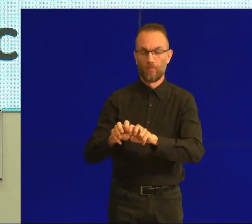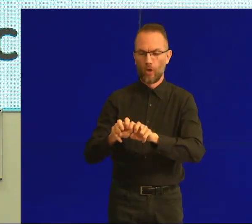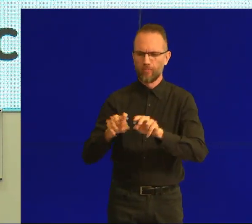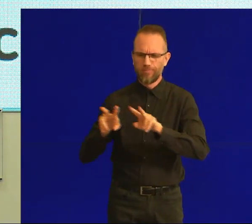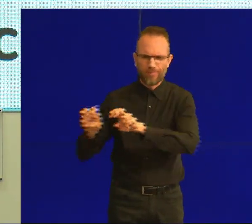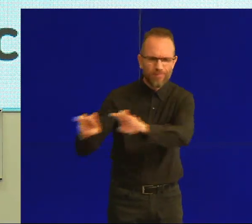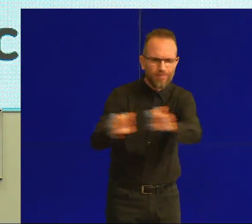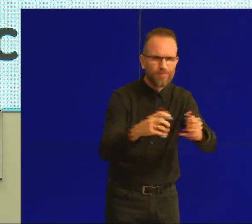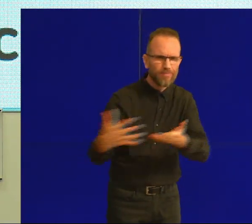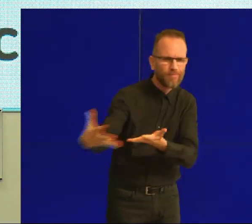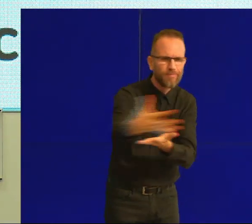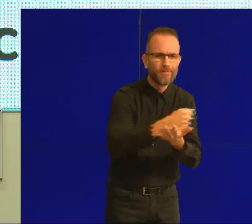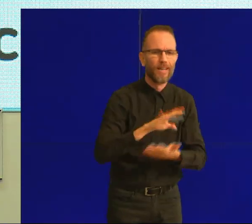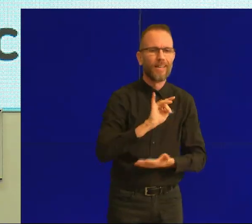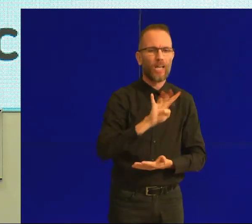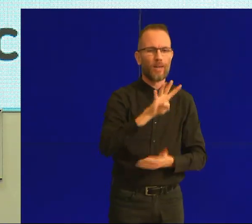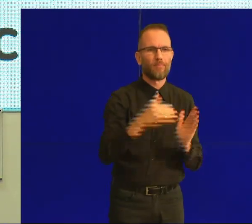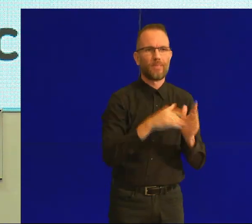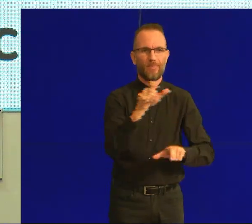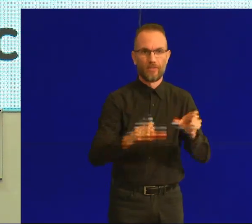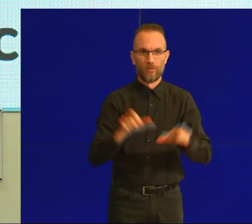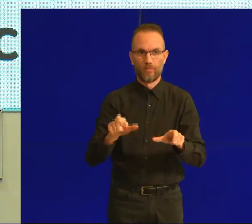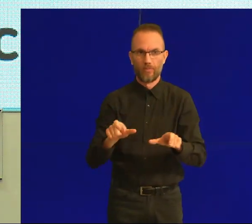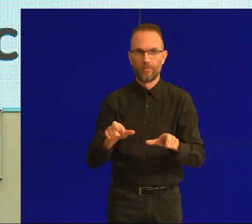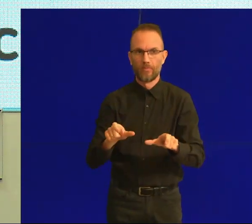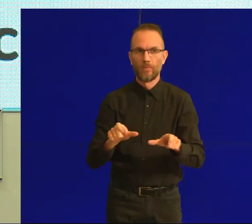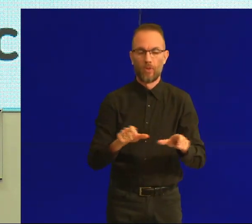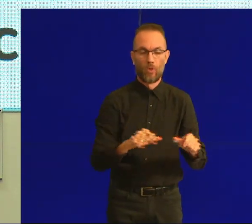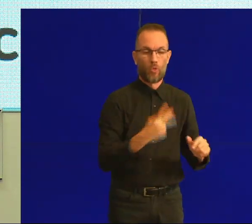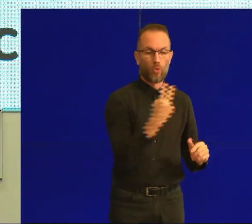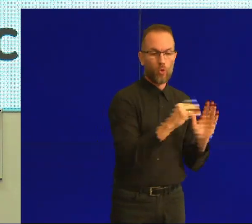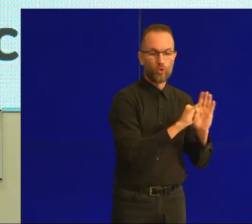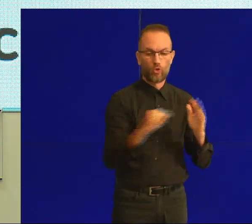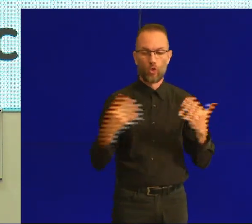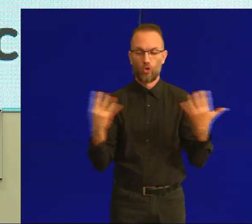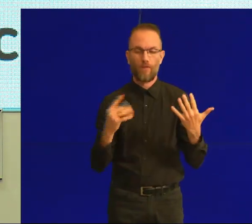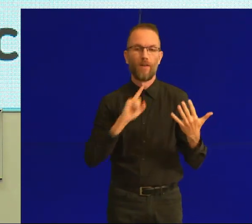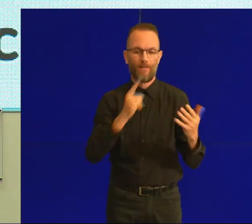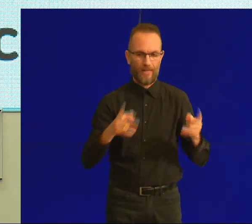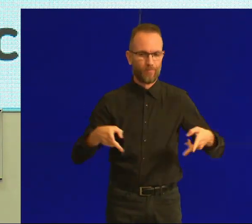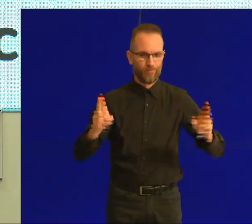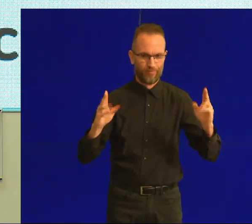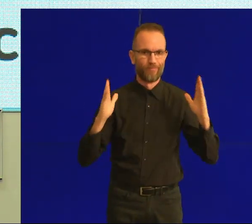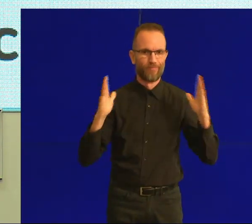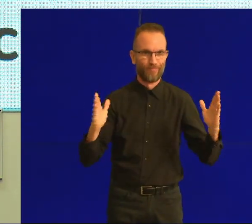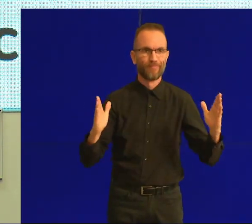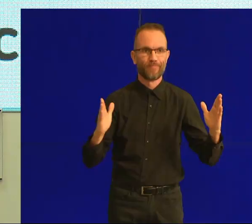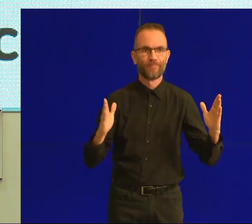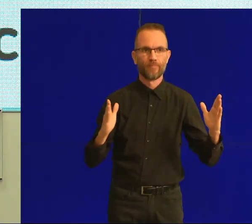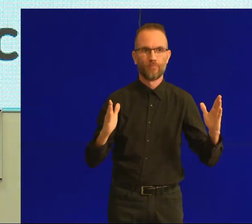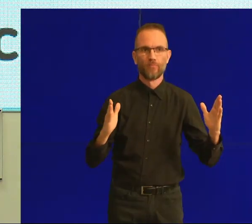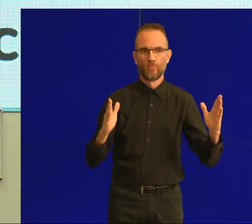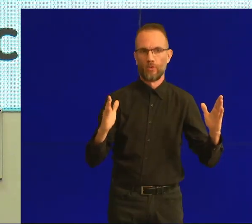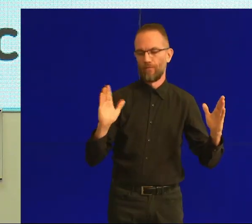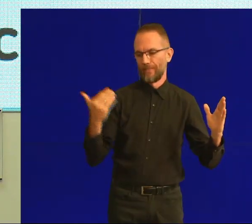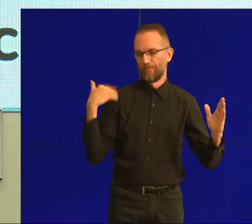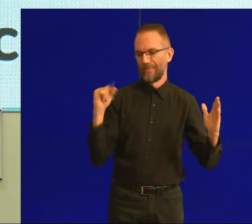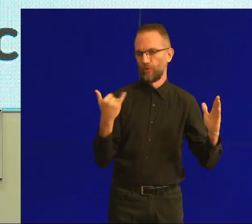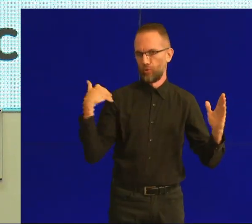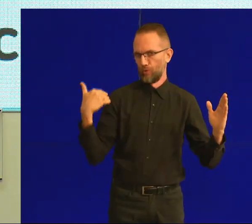cette enquête a été réalisée entre le 2 et le 9 avril donc il y a une dizaine de jours cette enquête nous montre